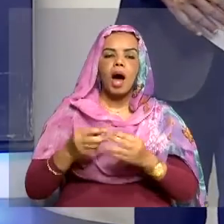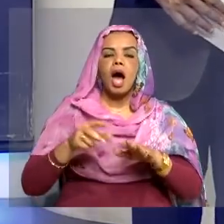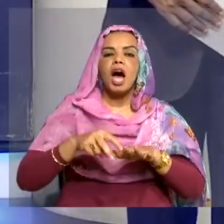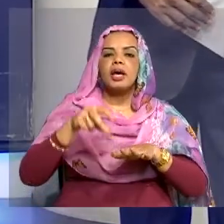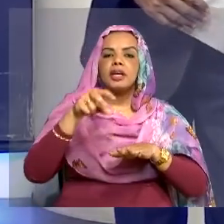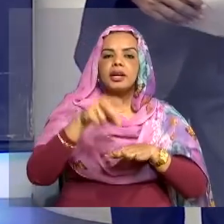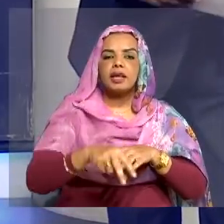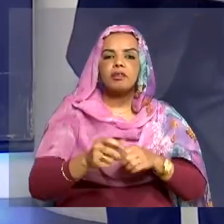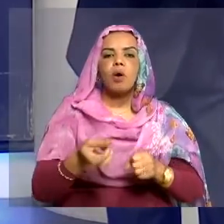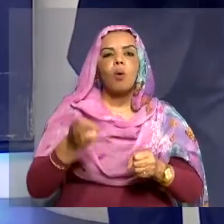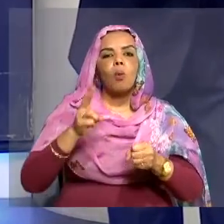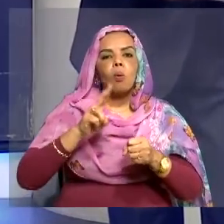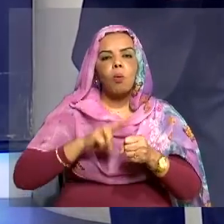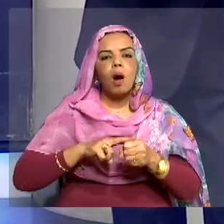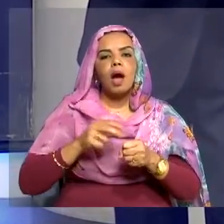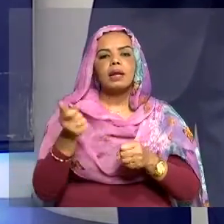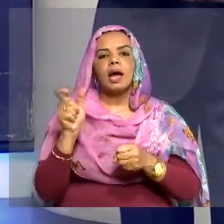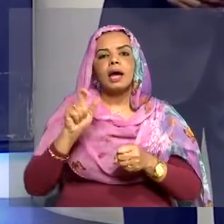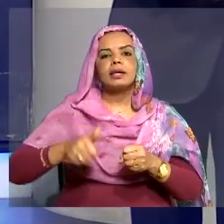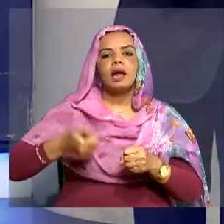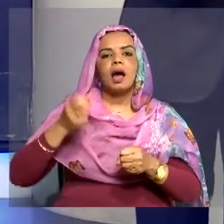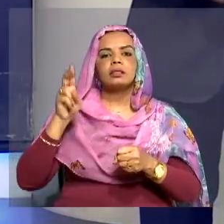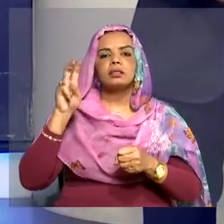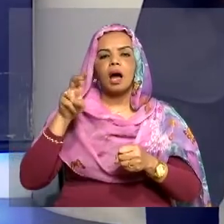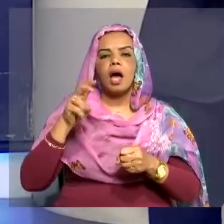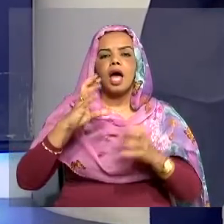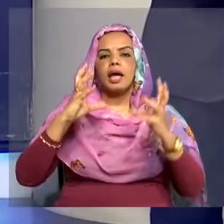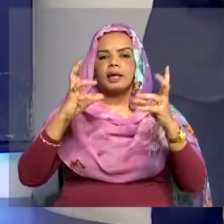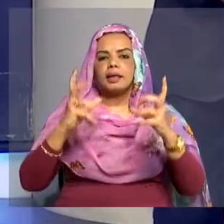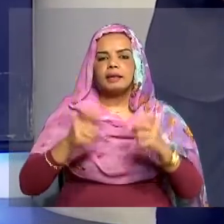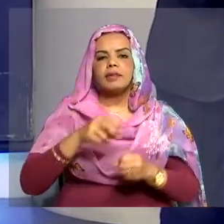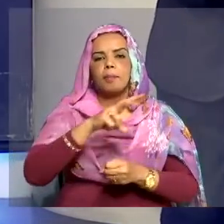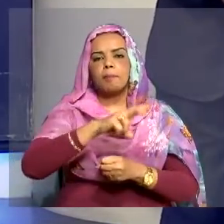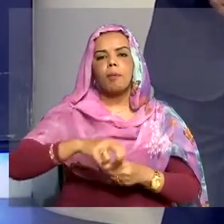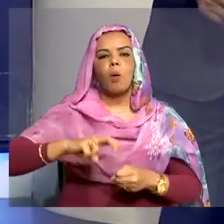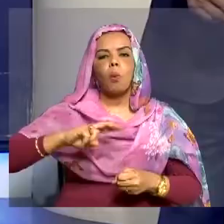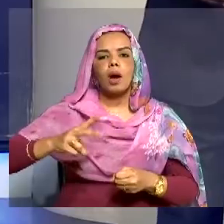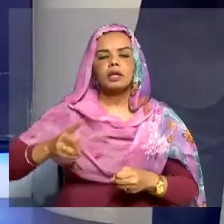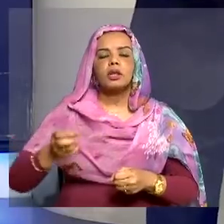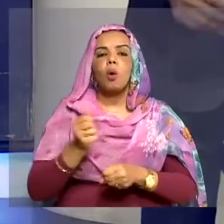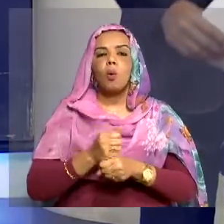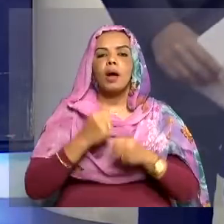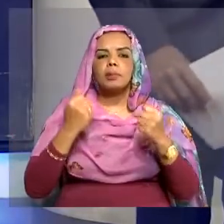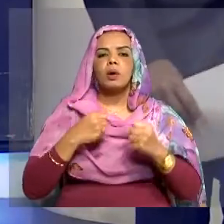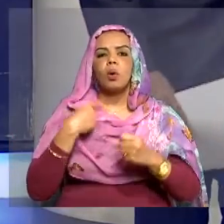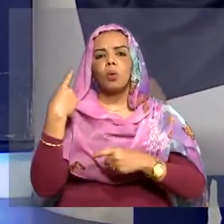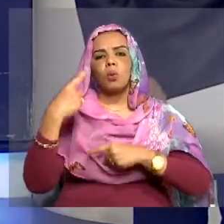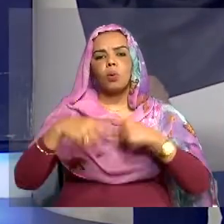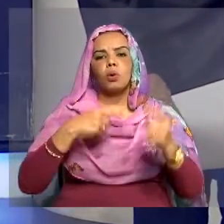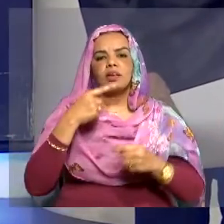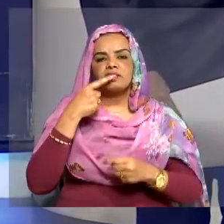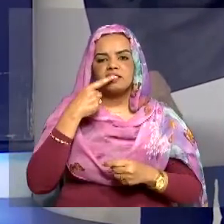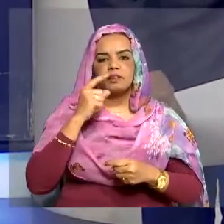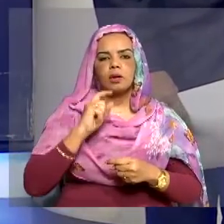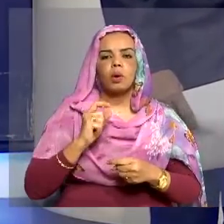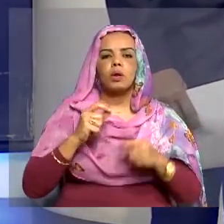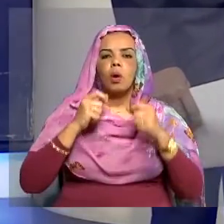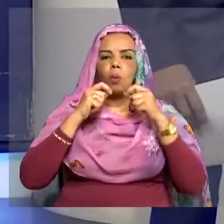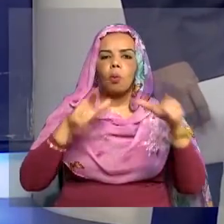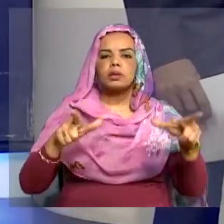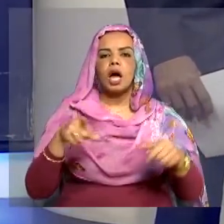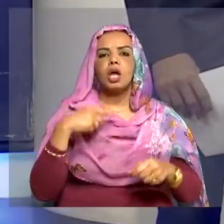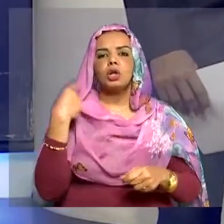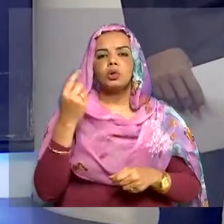وأن الأناتة كانت مطلوبة بحساب مواردنا وإمكاناتنا. ومن بعد كل هذه السنوات وضح لكل